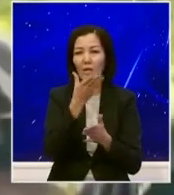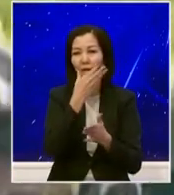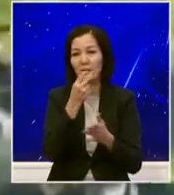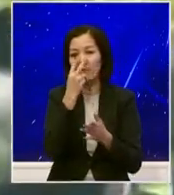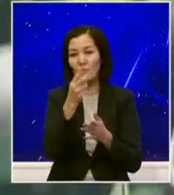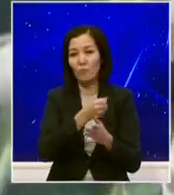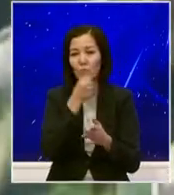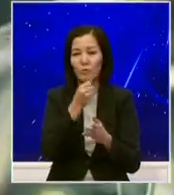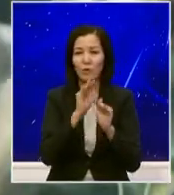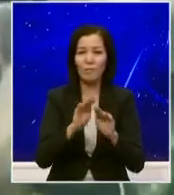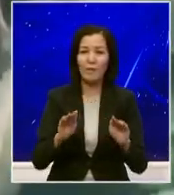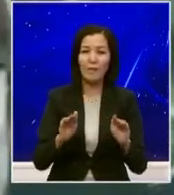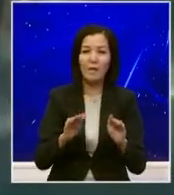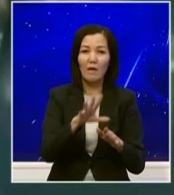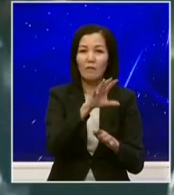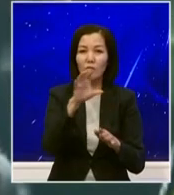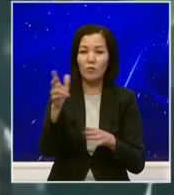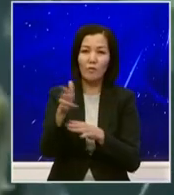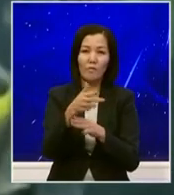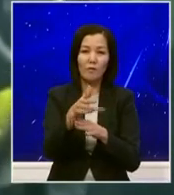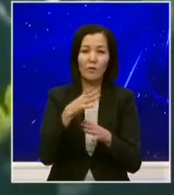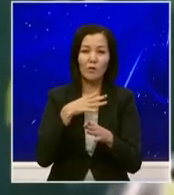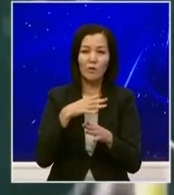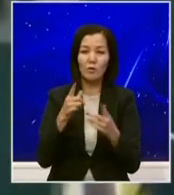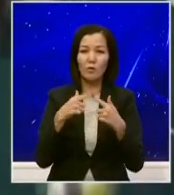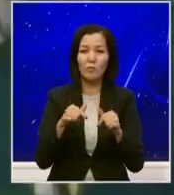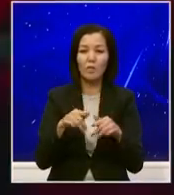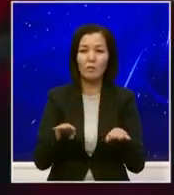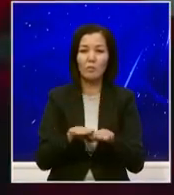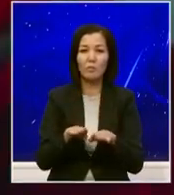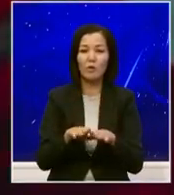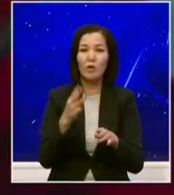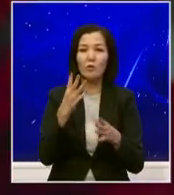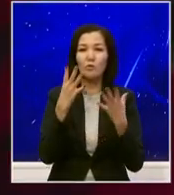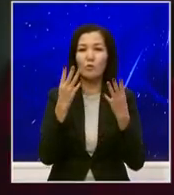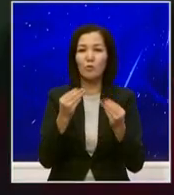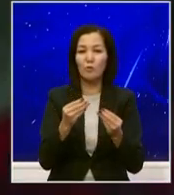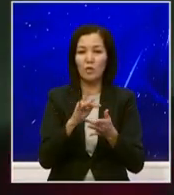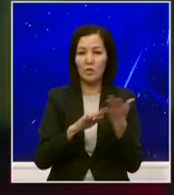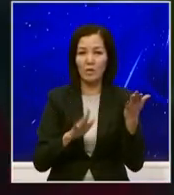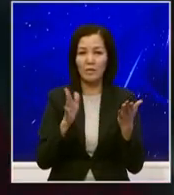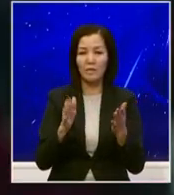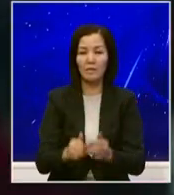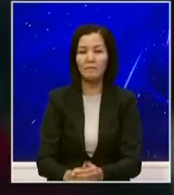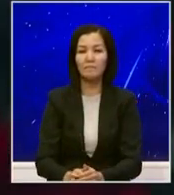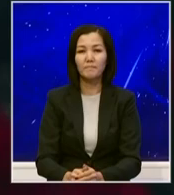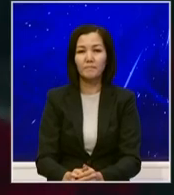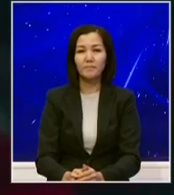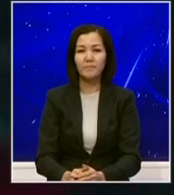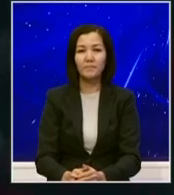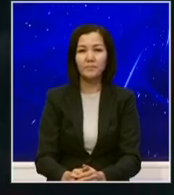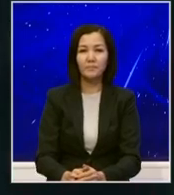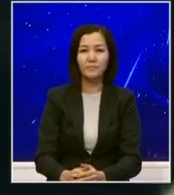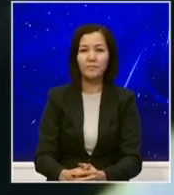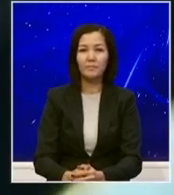мен ересектер сурет пен видеоға түсіріп мәз. Ұйымдастырушылар бұл шоу әлі 3-4 күнге созылатынын айтады. Топтаманы ғаламтор